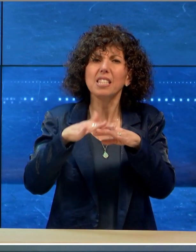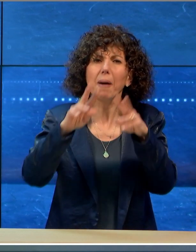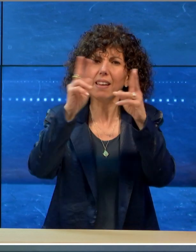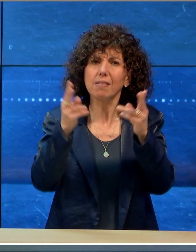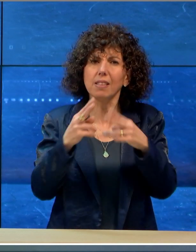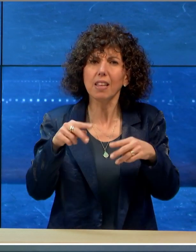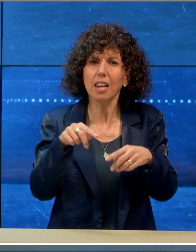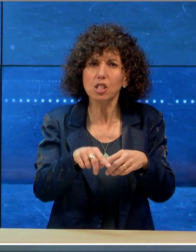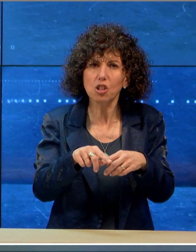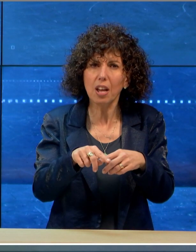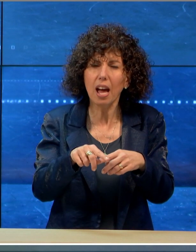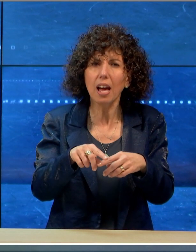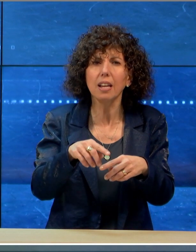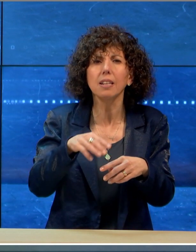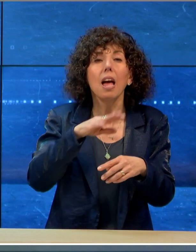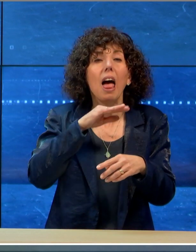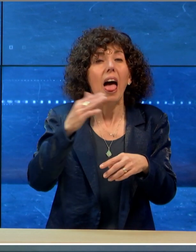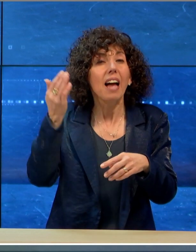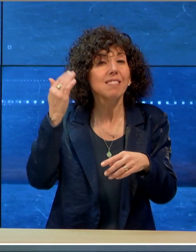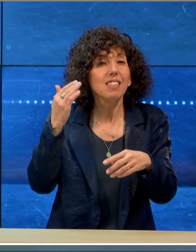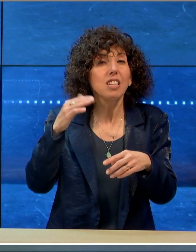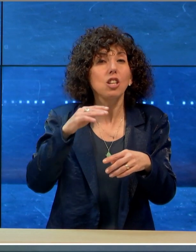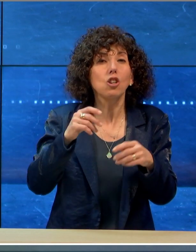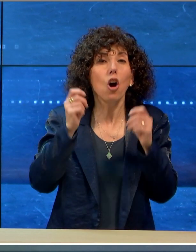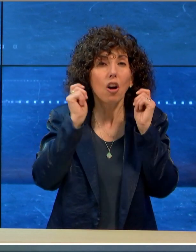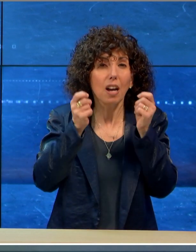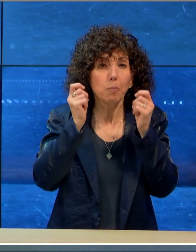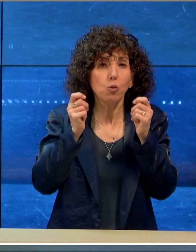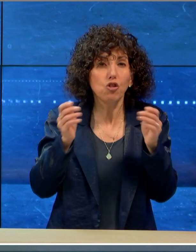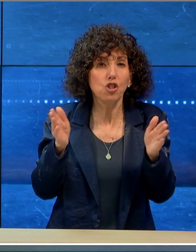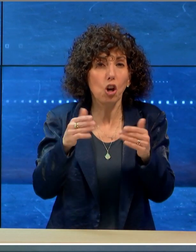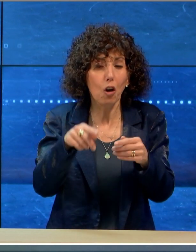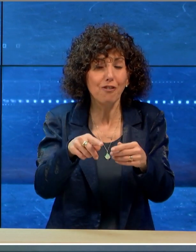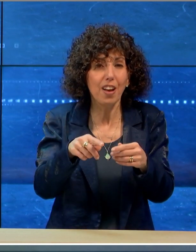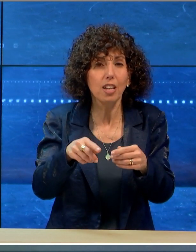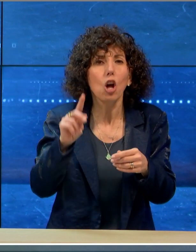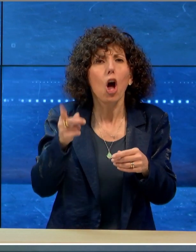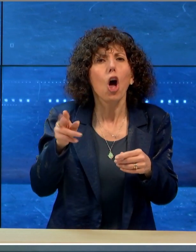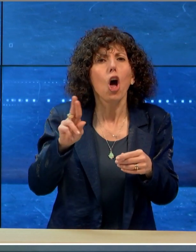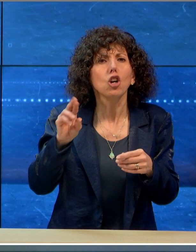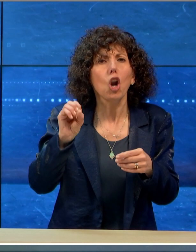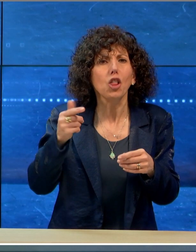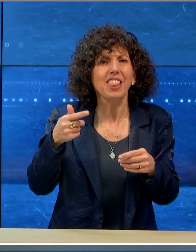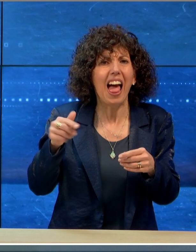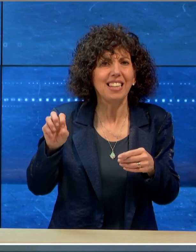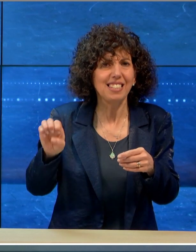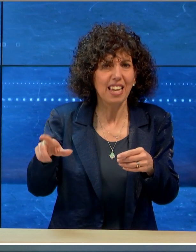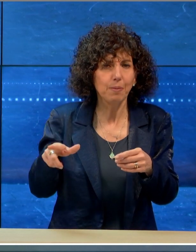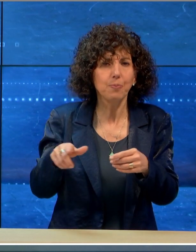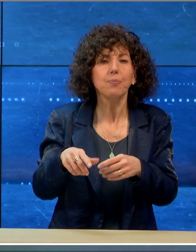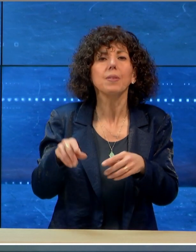internazionali nell'antico convento dei Cappuccini di Grottaglie